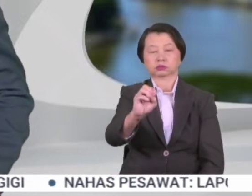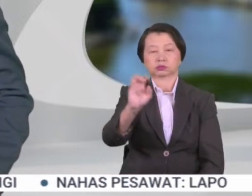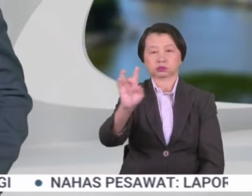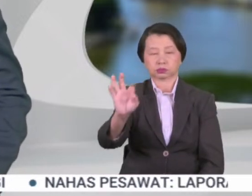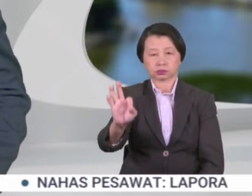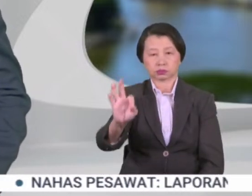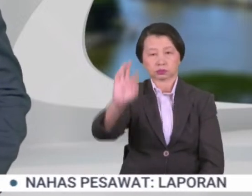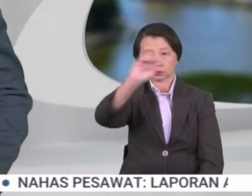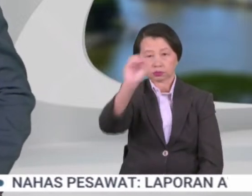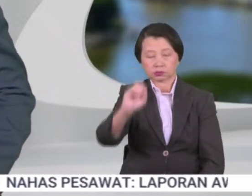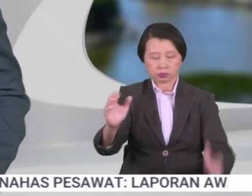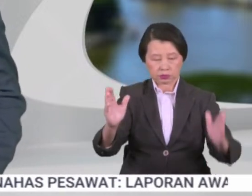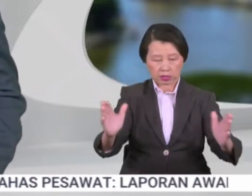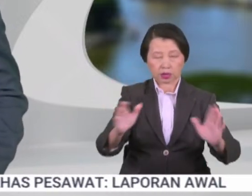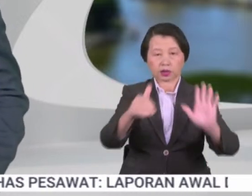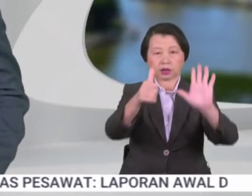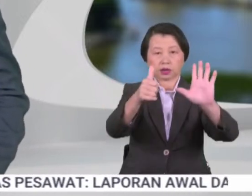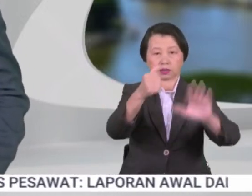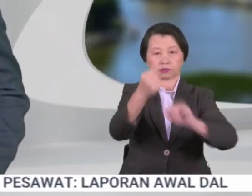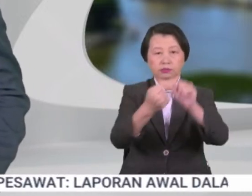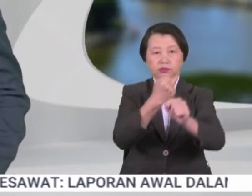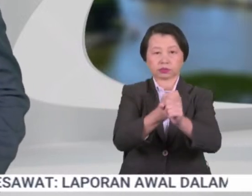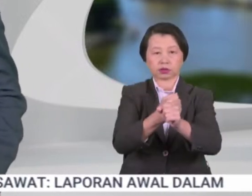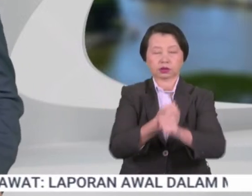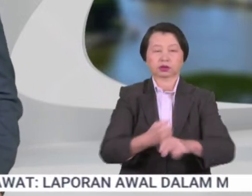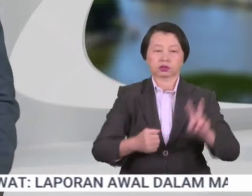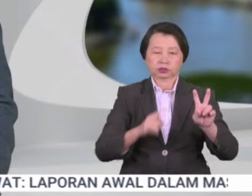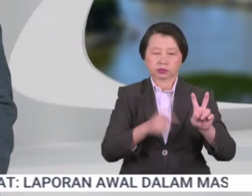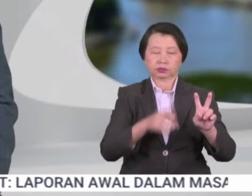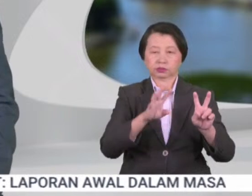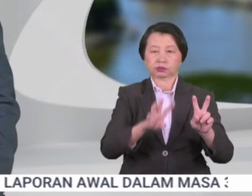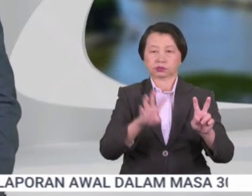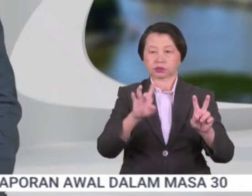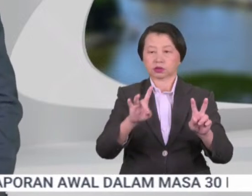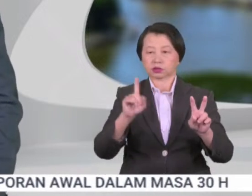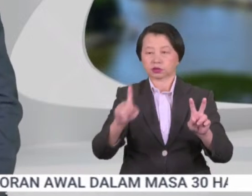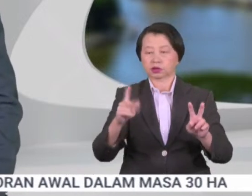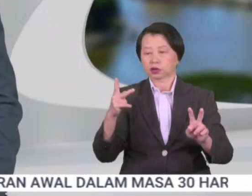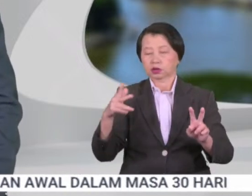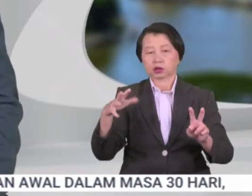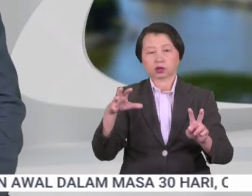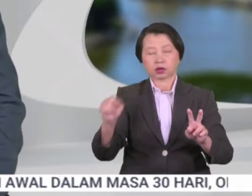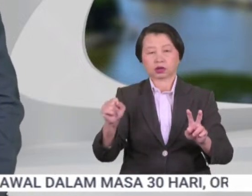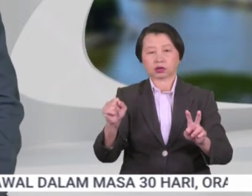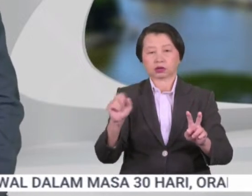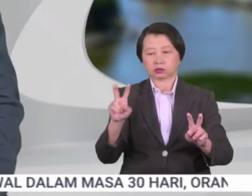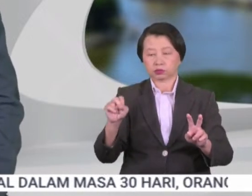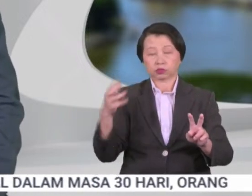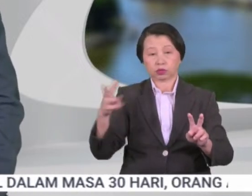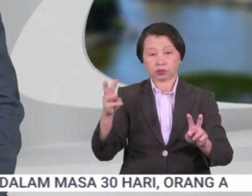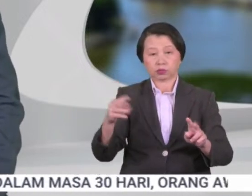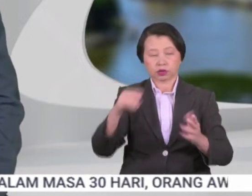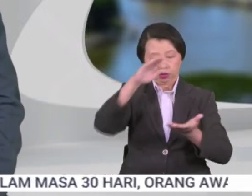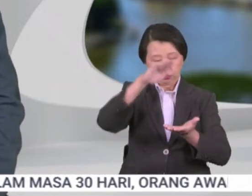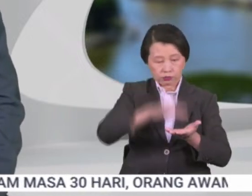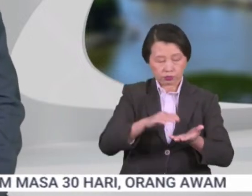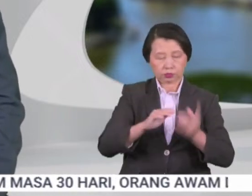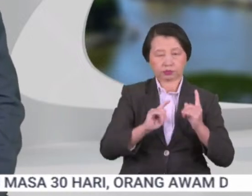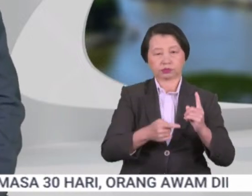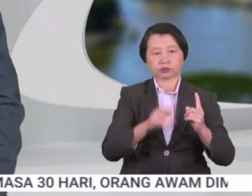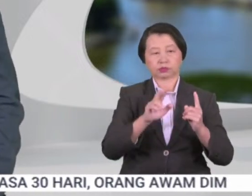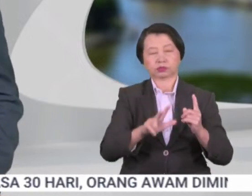38.09% dalam tempoh 6 tahun iaitu 2481 kes pada 2016 kepada